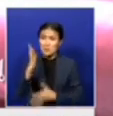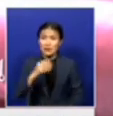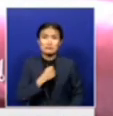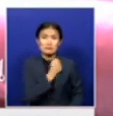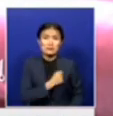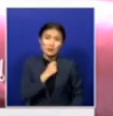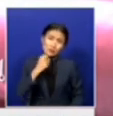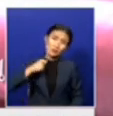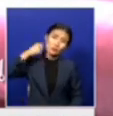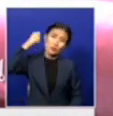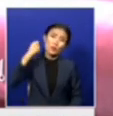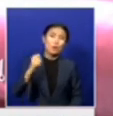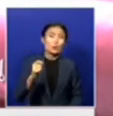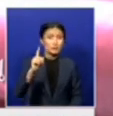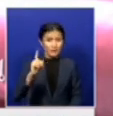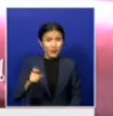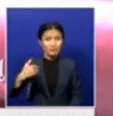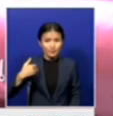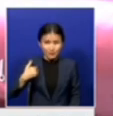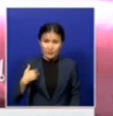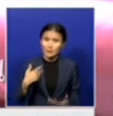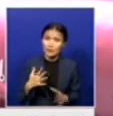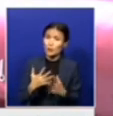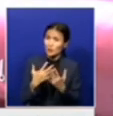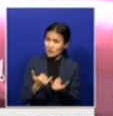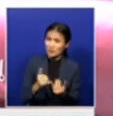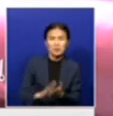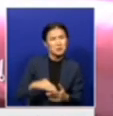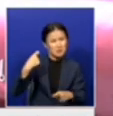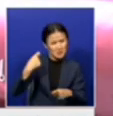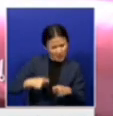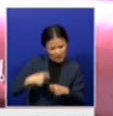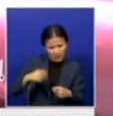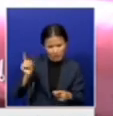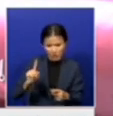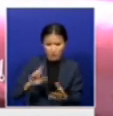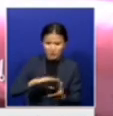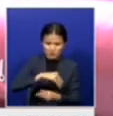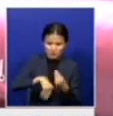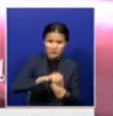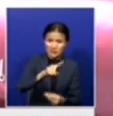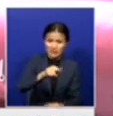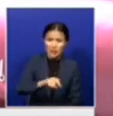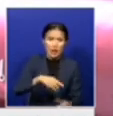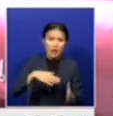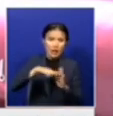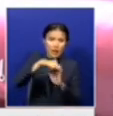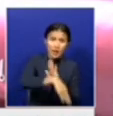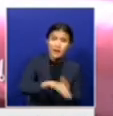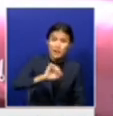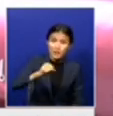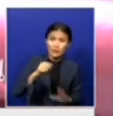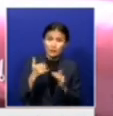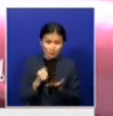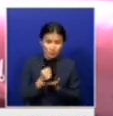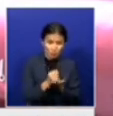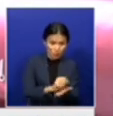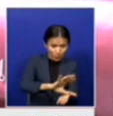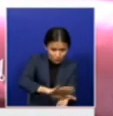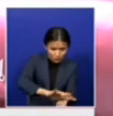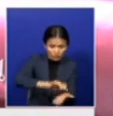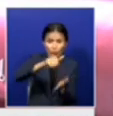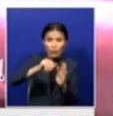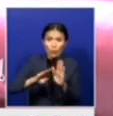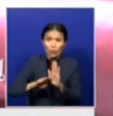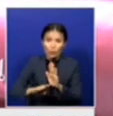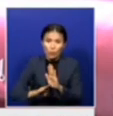ที่สุดก็คือการฟื้นฟูเศรษฐกิจเป็นงานที่จะต้องเอาสติปัญญาจะต้องเป็นงานที่ต้องใช้ประสบการณ์